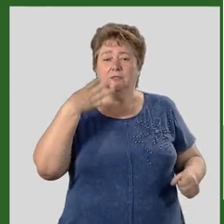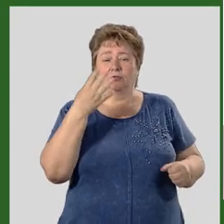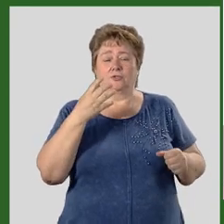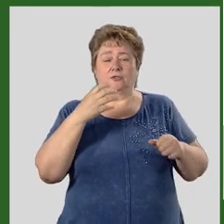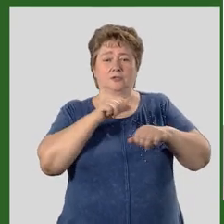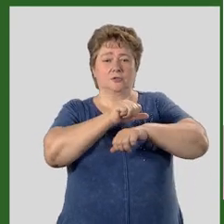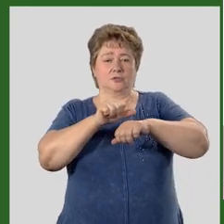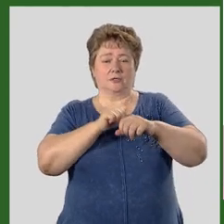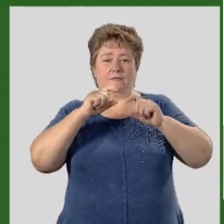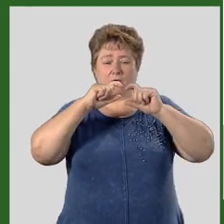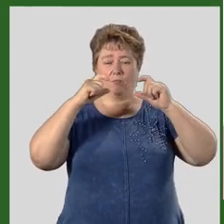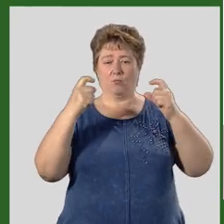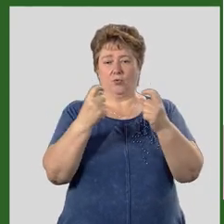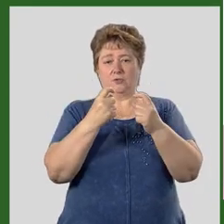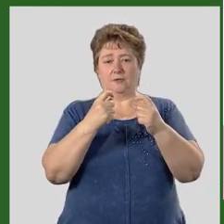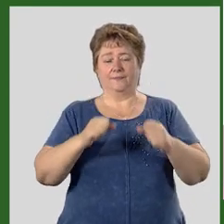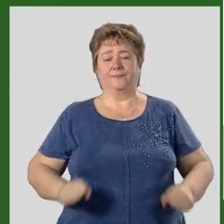...24 часовых пояса.